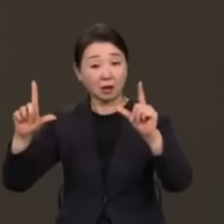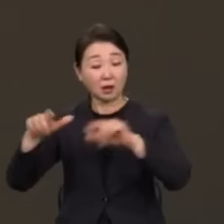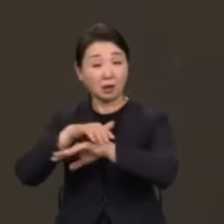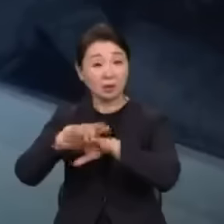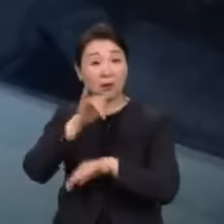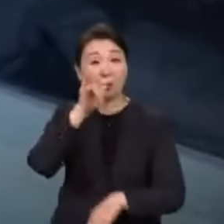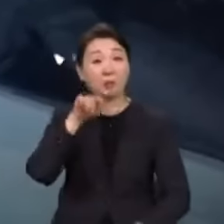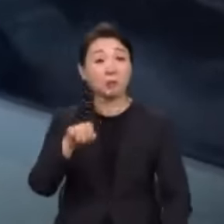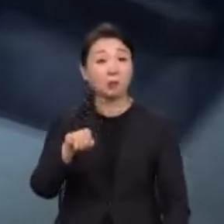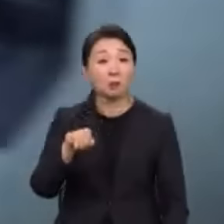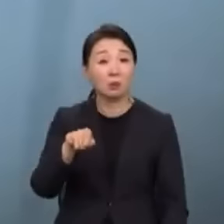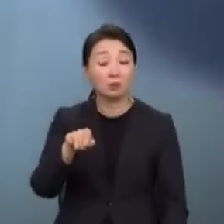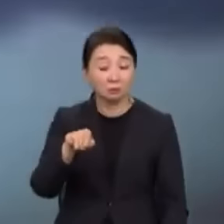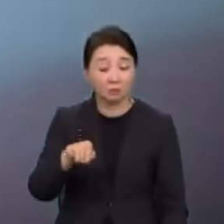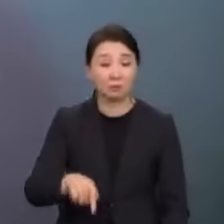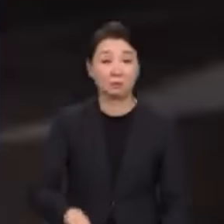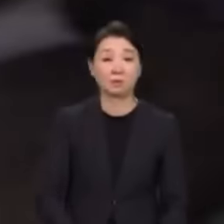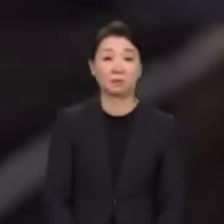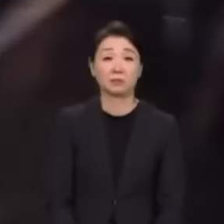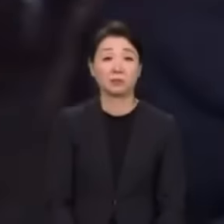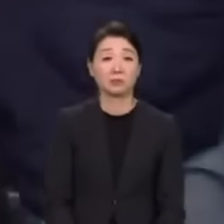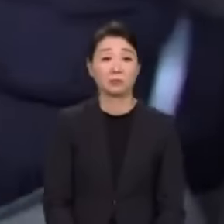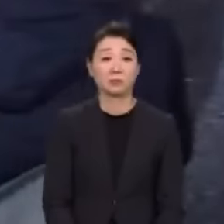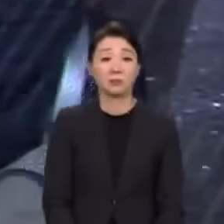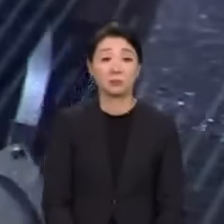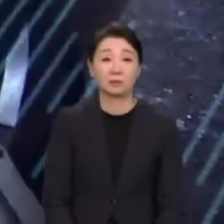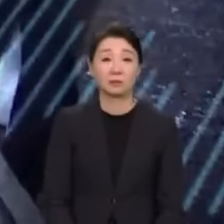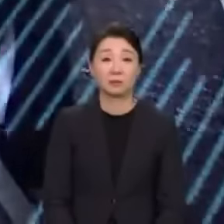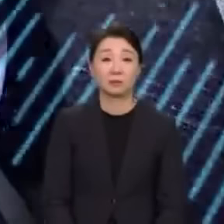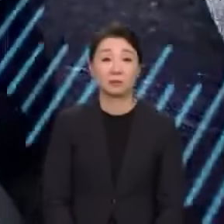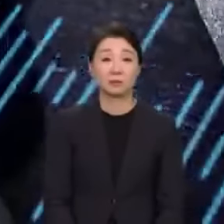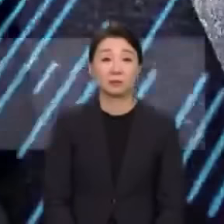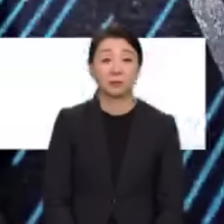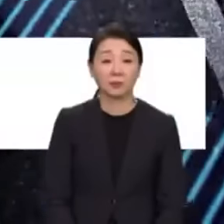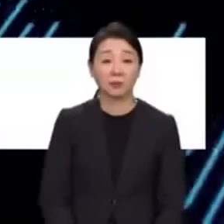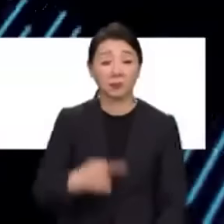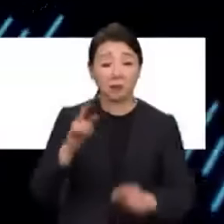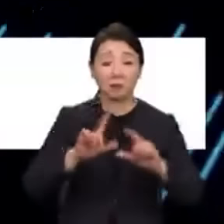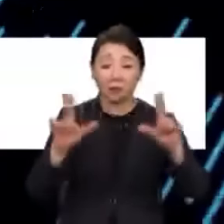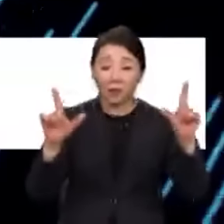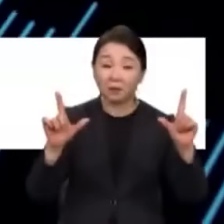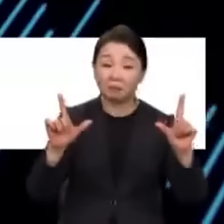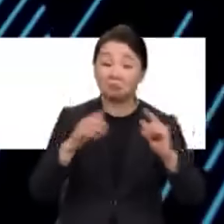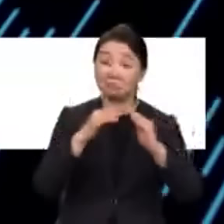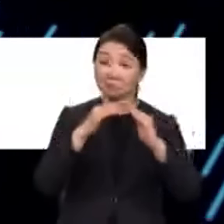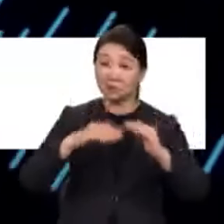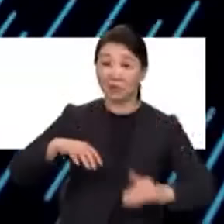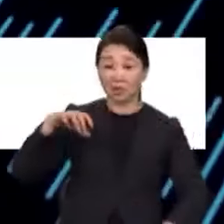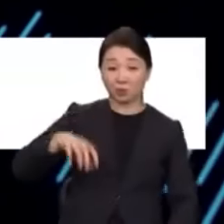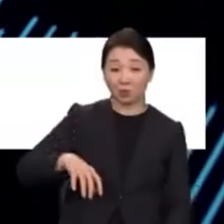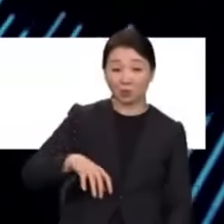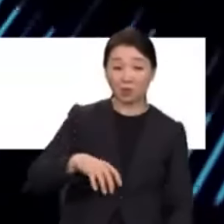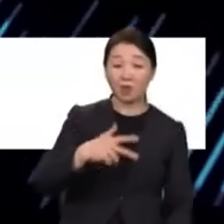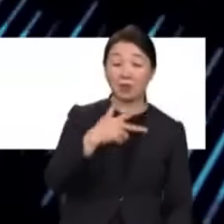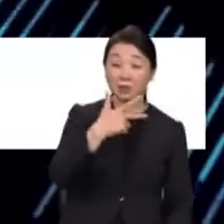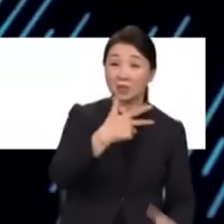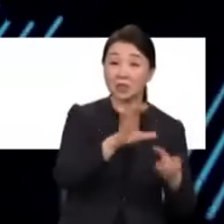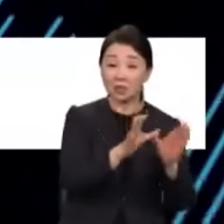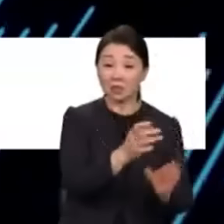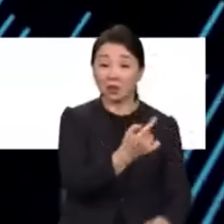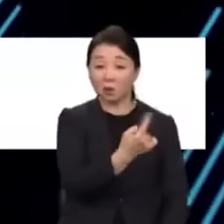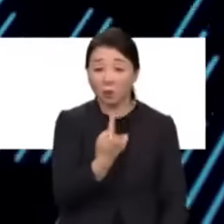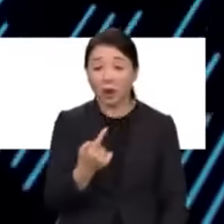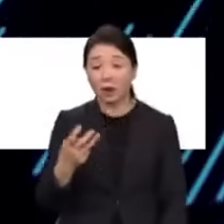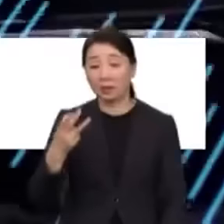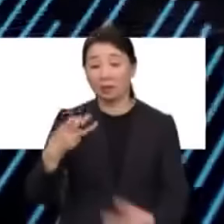작전 계획도 마련되어 있었다고 증언했습니다. 그 다음 날은 전라도에서 7여단하고